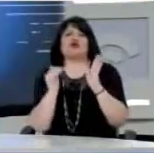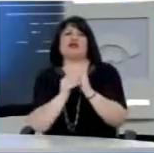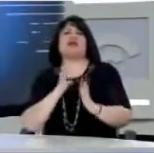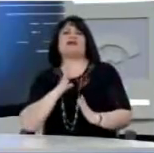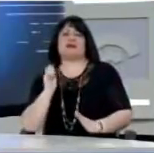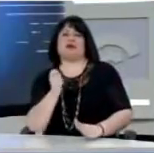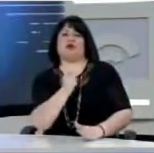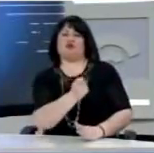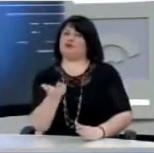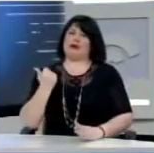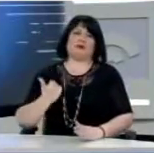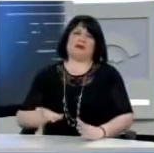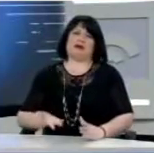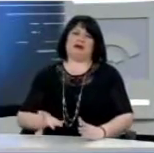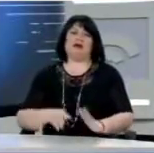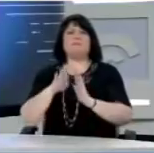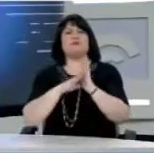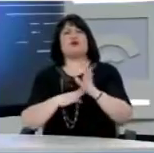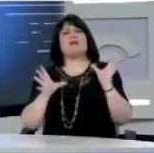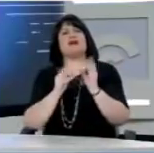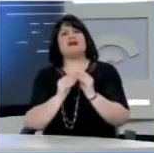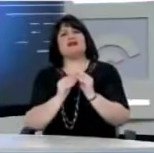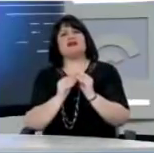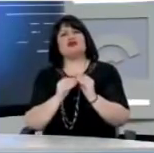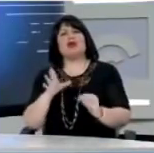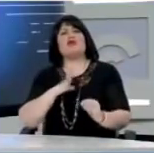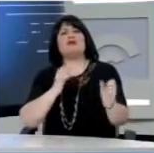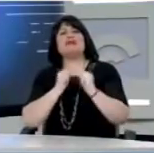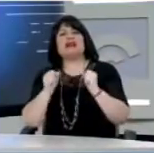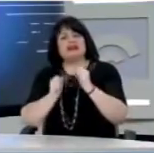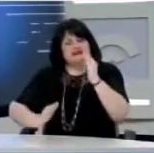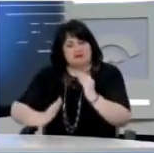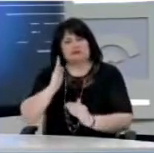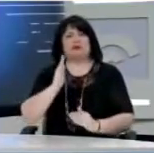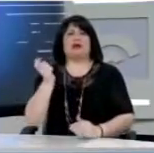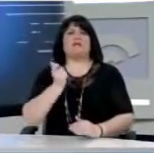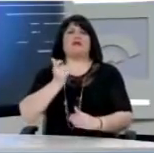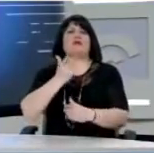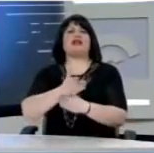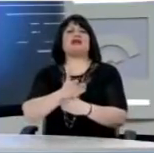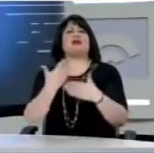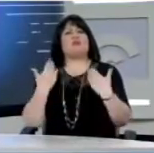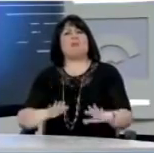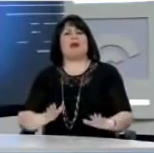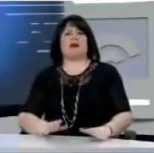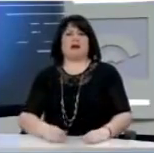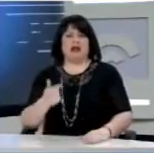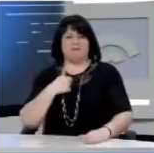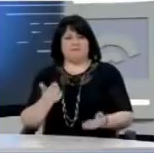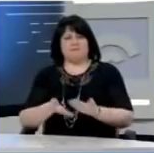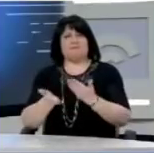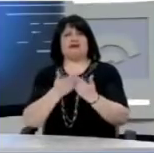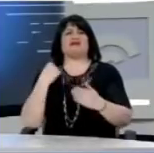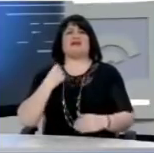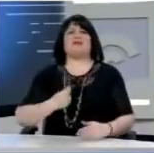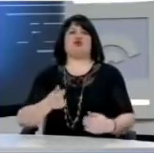συμπολίτες μας. Δεν υπήρχε. Τα προγράμματα για την ανάσχεση της ανθρωπιστικής κρίσης. Το επίδομα ενοικίου που είπα πιο πριν. Εμείς στηρίξαμε τη